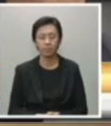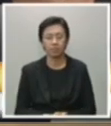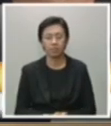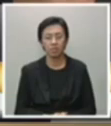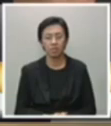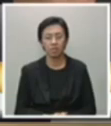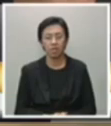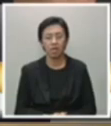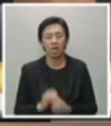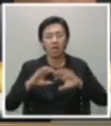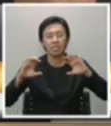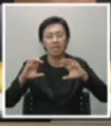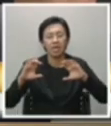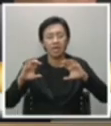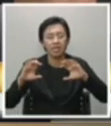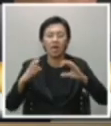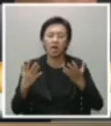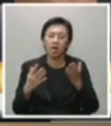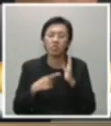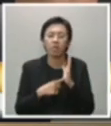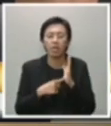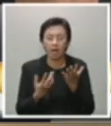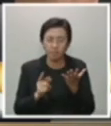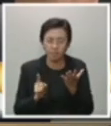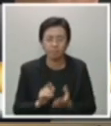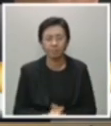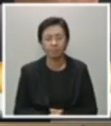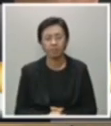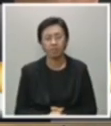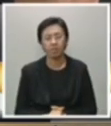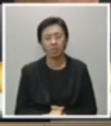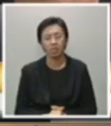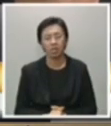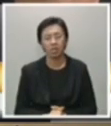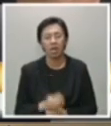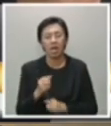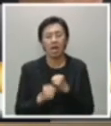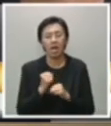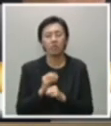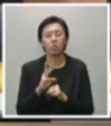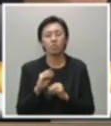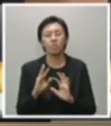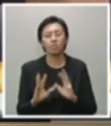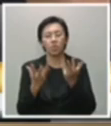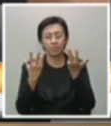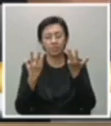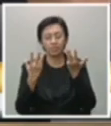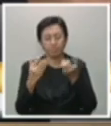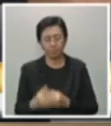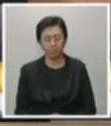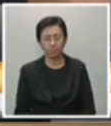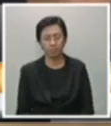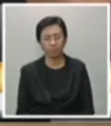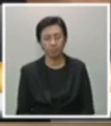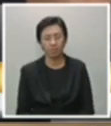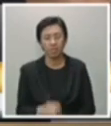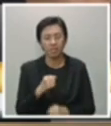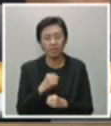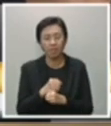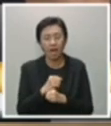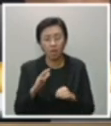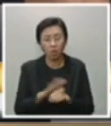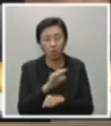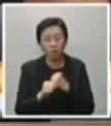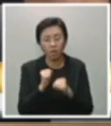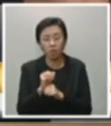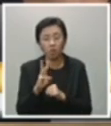ำว่าออกจากราชการเนี่ยไม่ว่ากรณีใดๆนี่ก็คือการเกษียณอายุราชการดังนั้นผู้ที่เกษียณอายุ